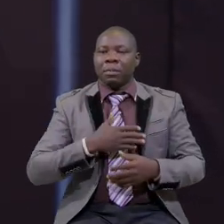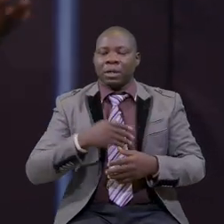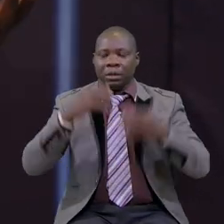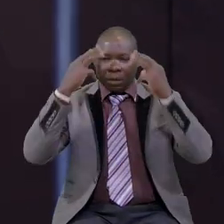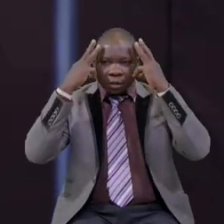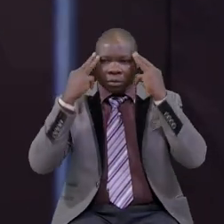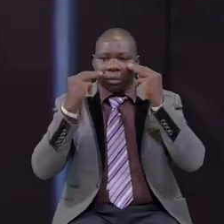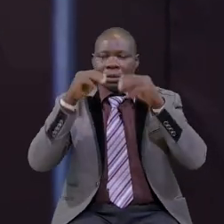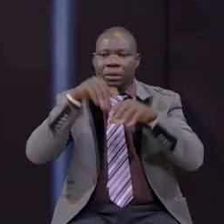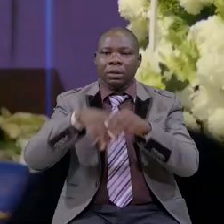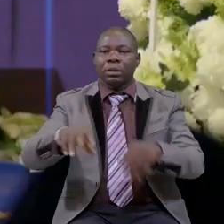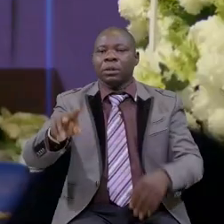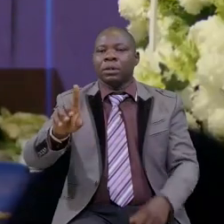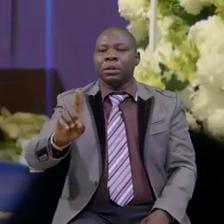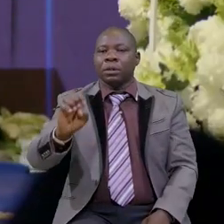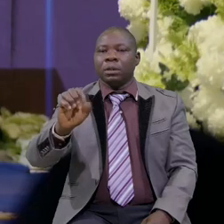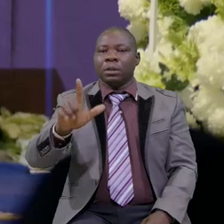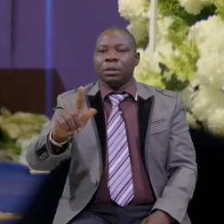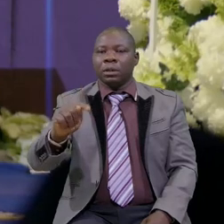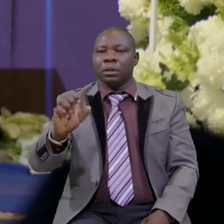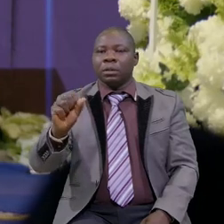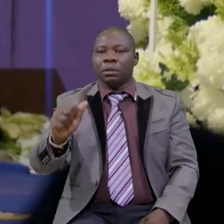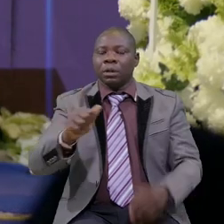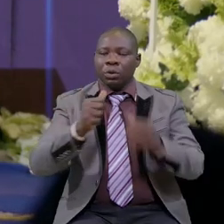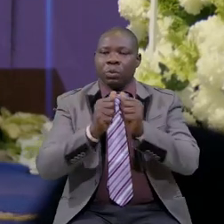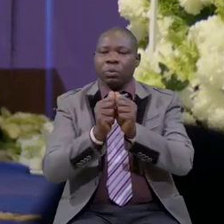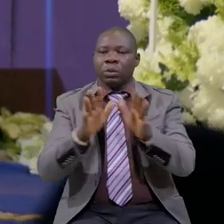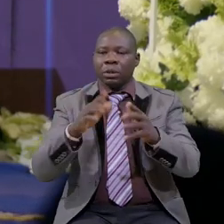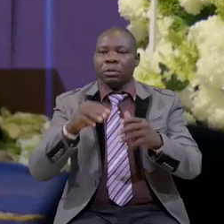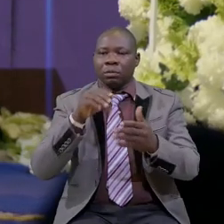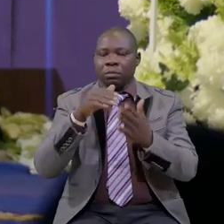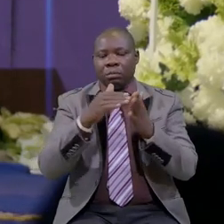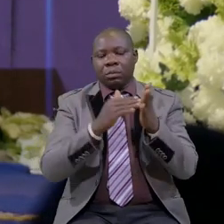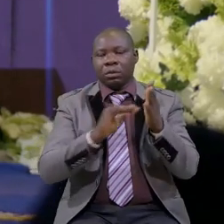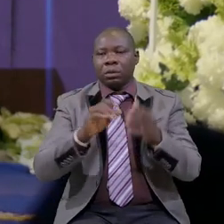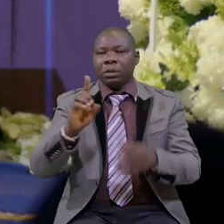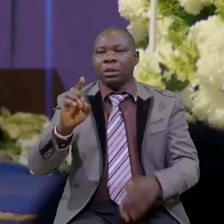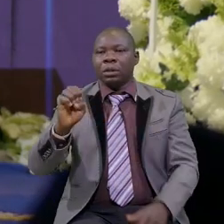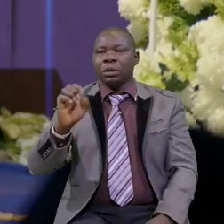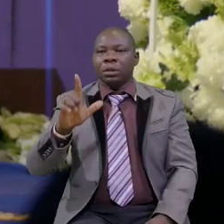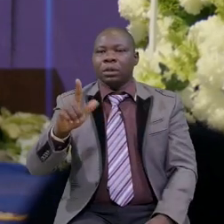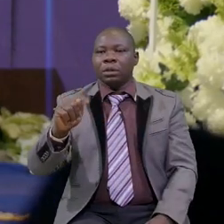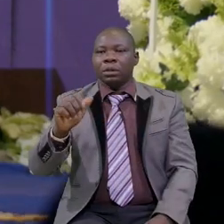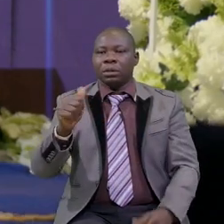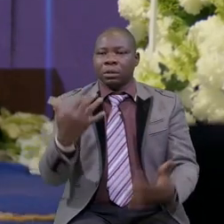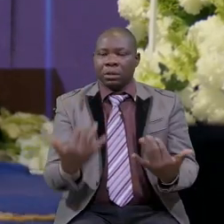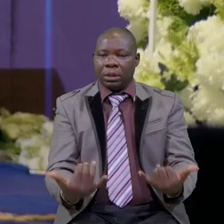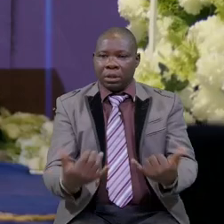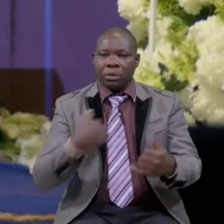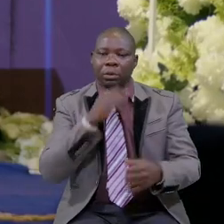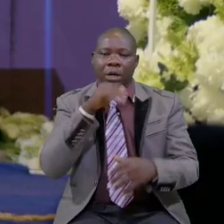mes expériences de Delta, j'en ai raconté l'histoire sans mentionner. Maintenant, nous sommes là, dans l'état de